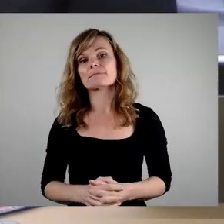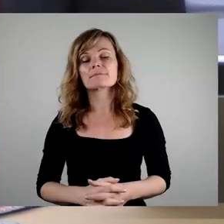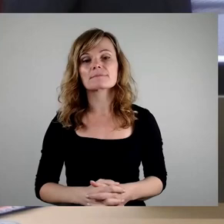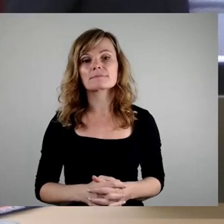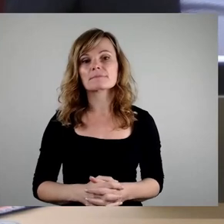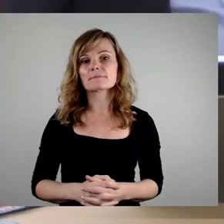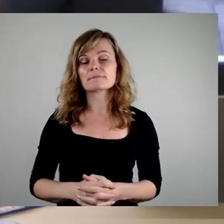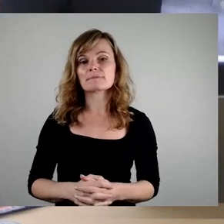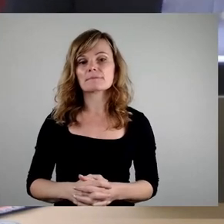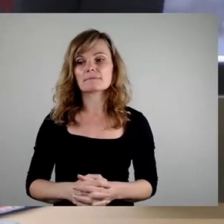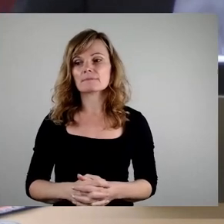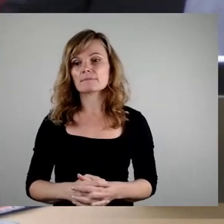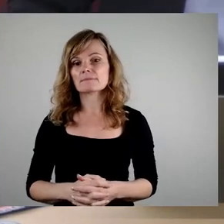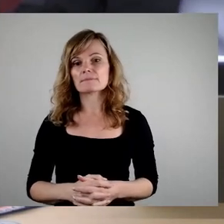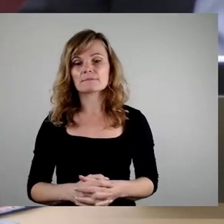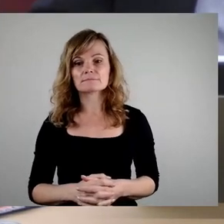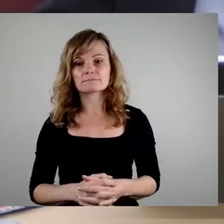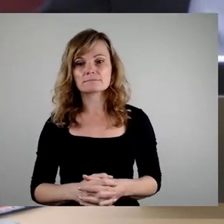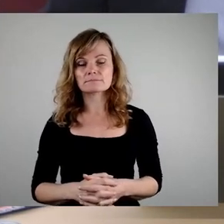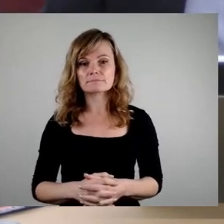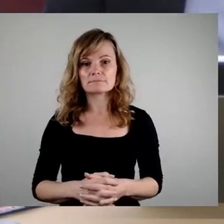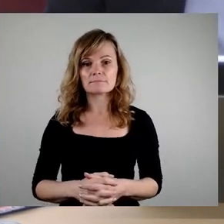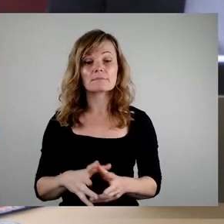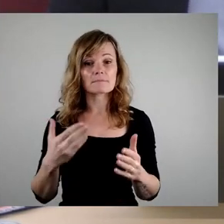Vielen Dank.